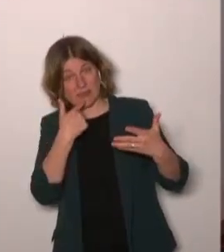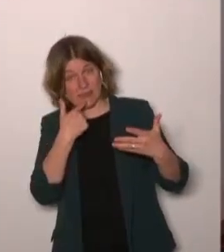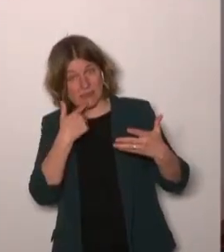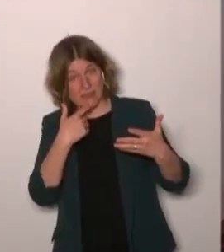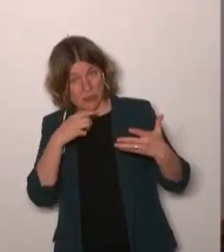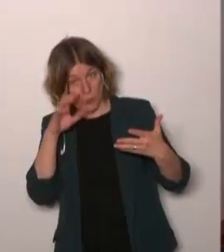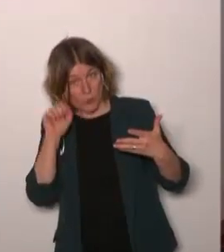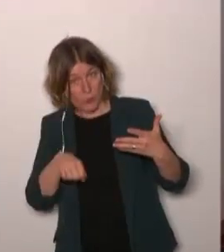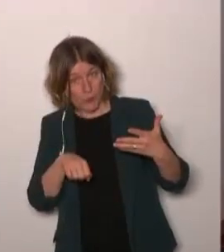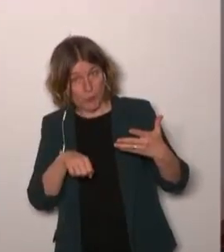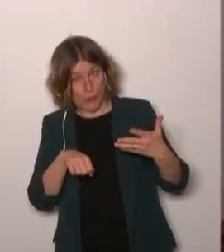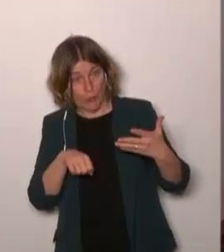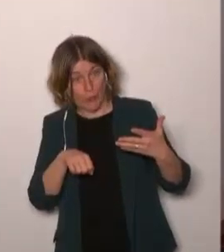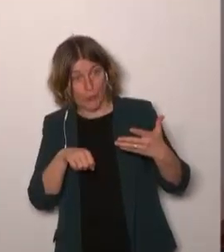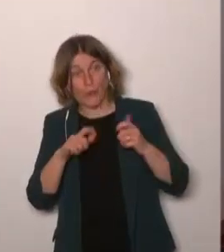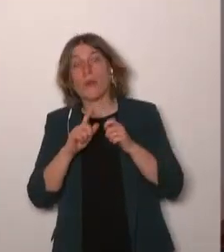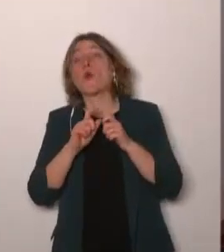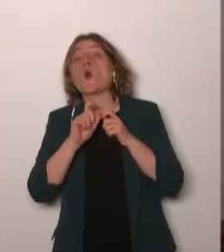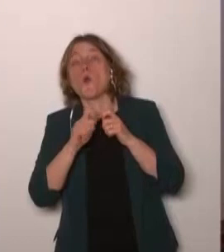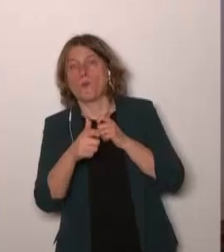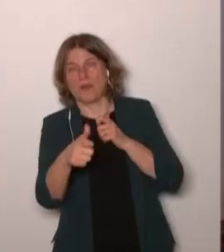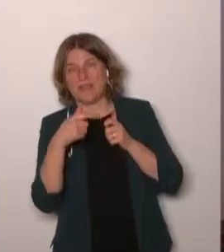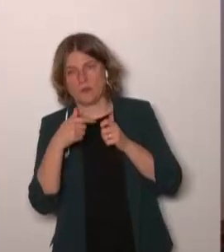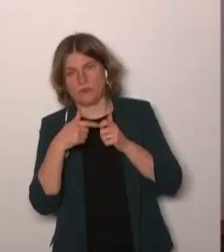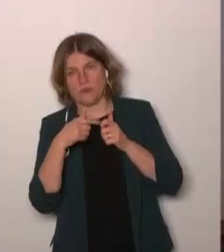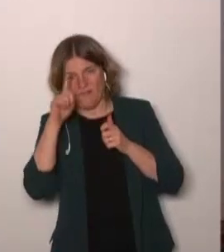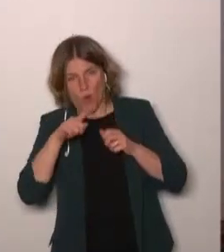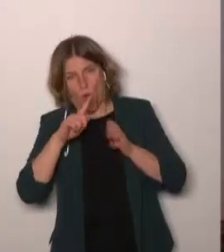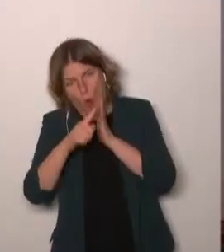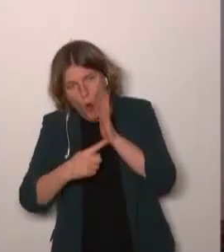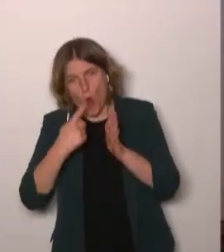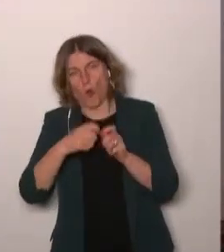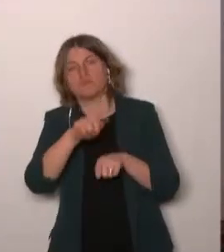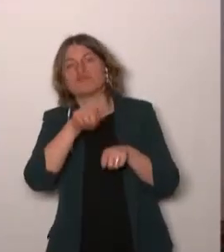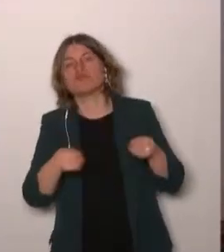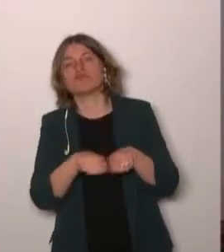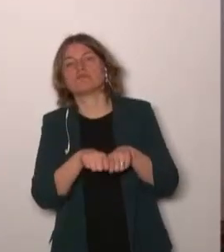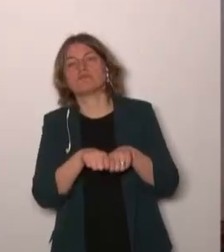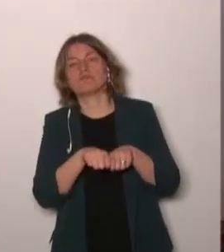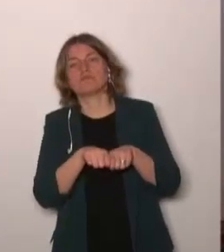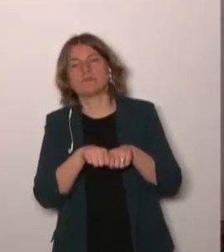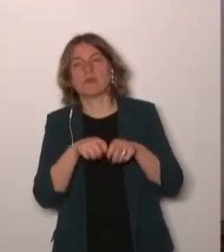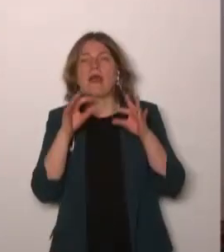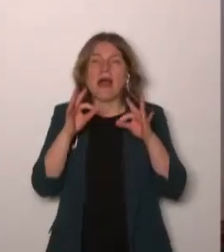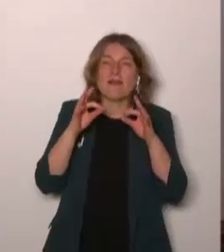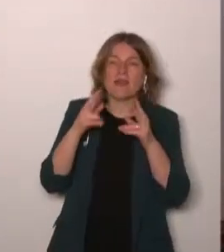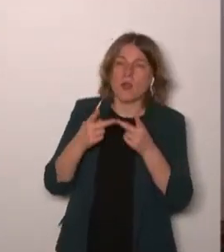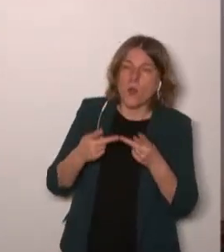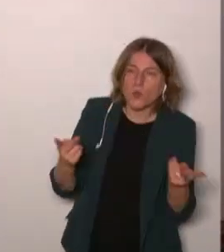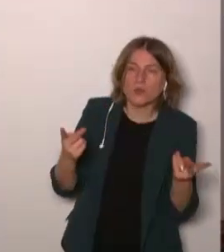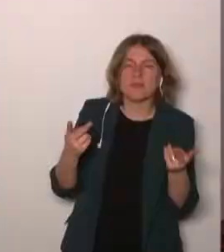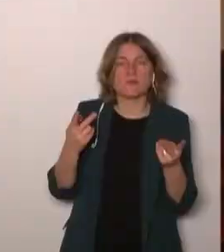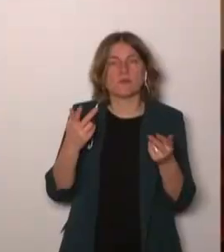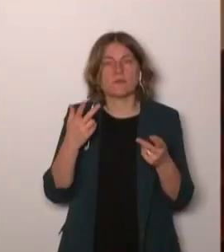process to get to get a marketing autorisation is not adapted to non industrial